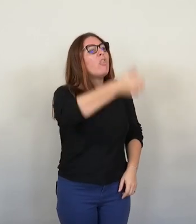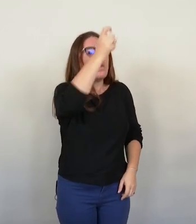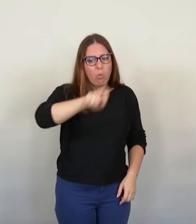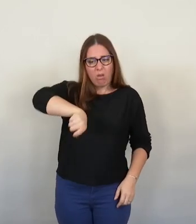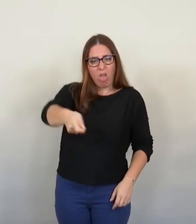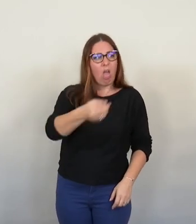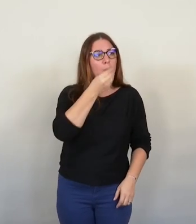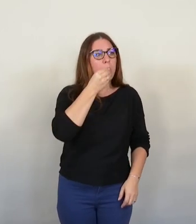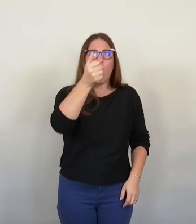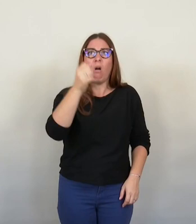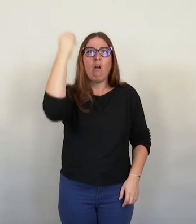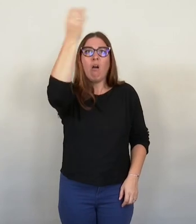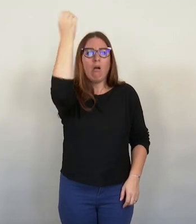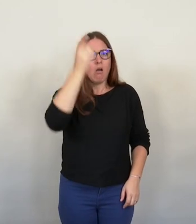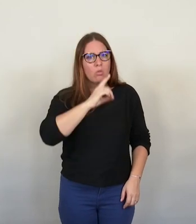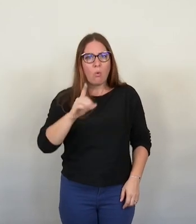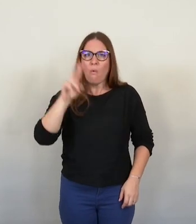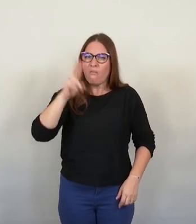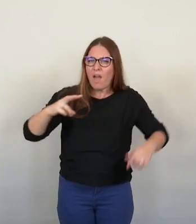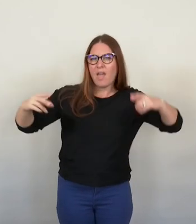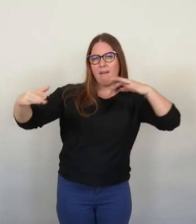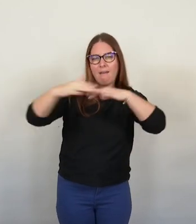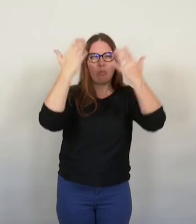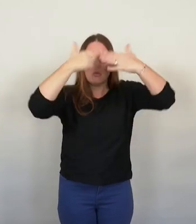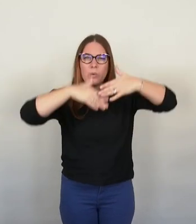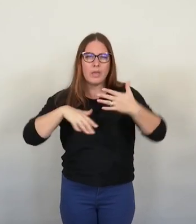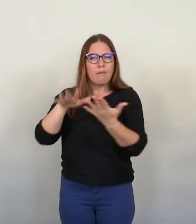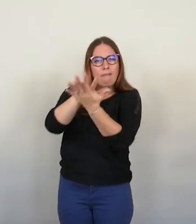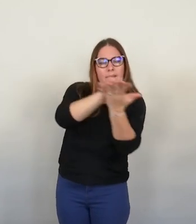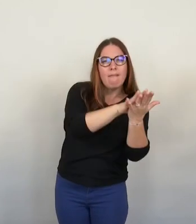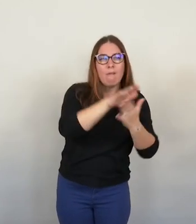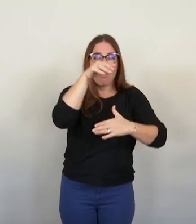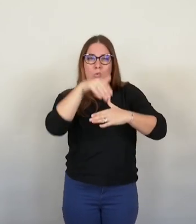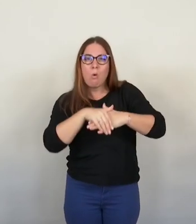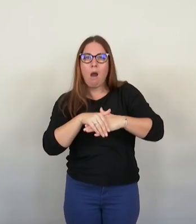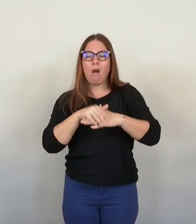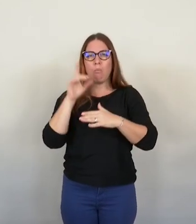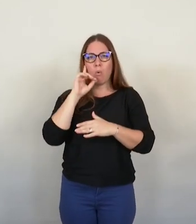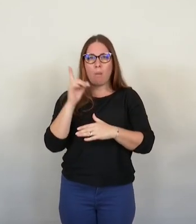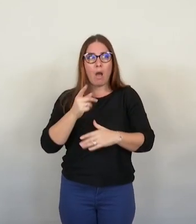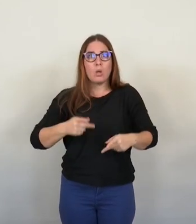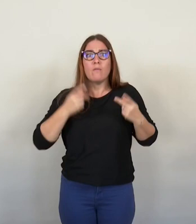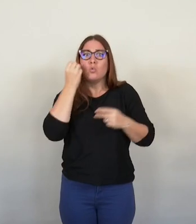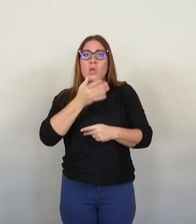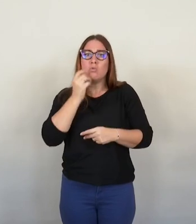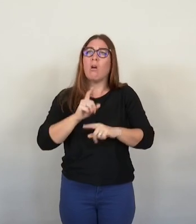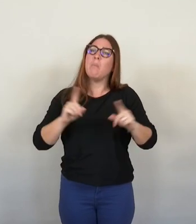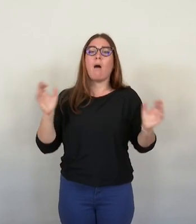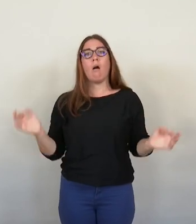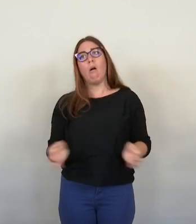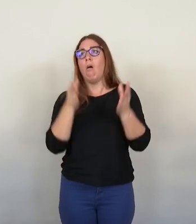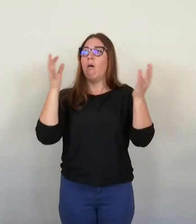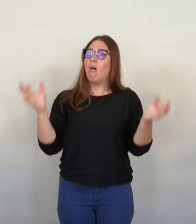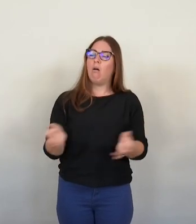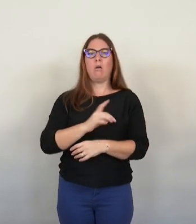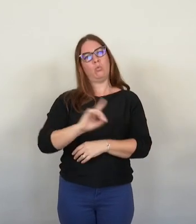syè en partant ouvrir que ce soit un réel lieu de vie en nocturne et et en soirée sur sur sur une vie au quotidien et pas des one shot du ponctuel